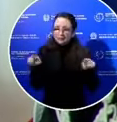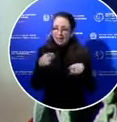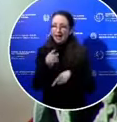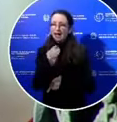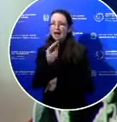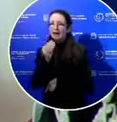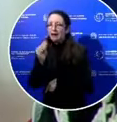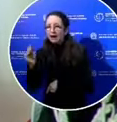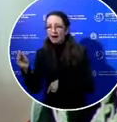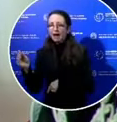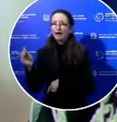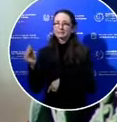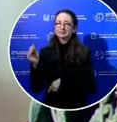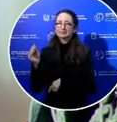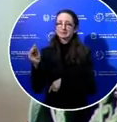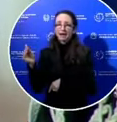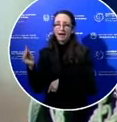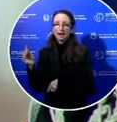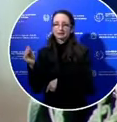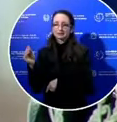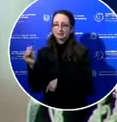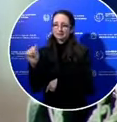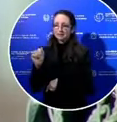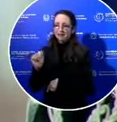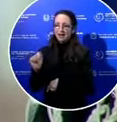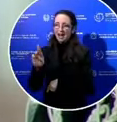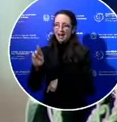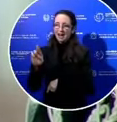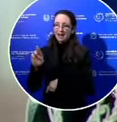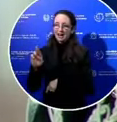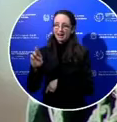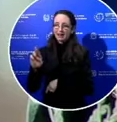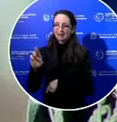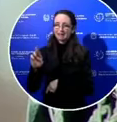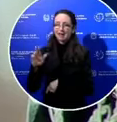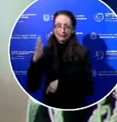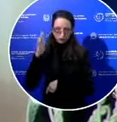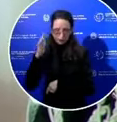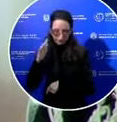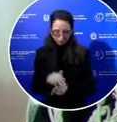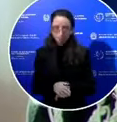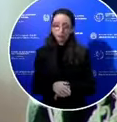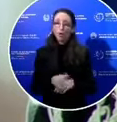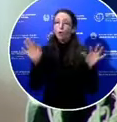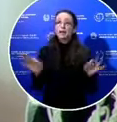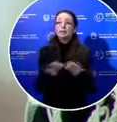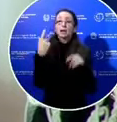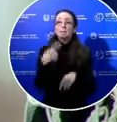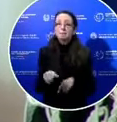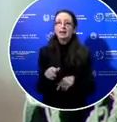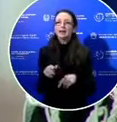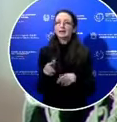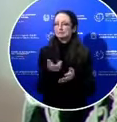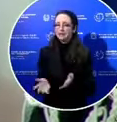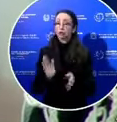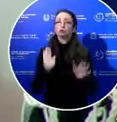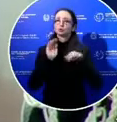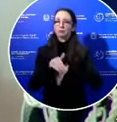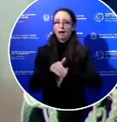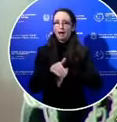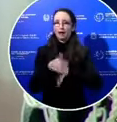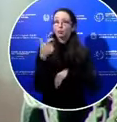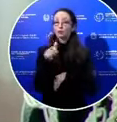di Trillargento, esempio riuscitissimo di coesione e inclusione per superare il disagio, di come la musica